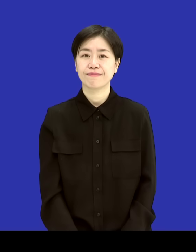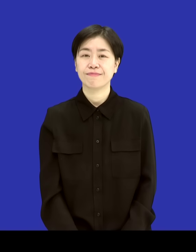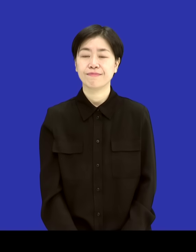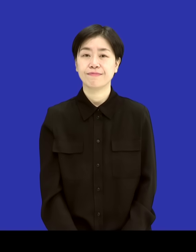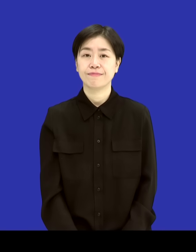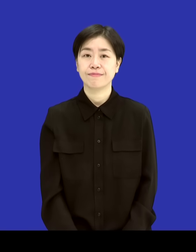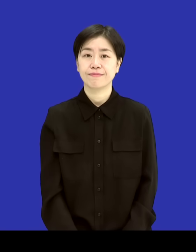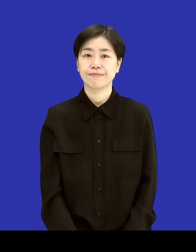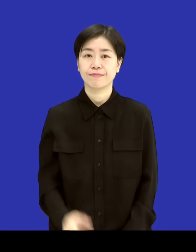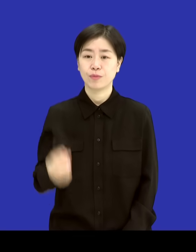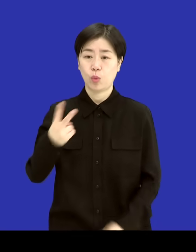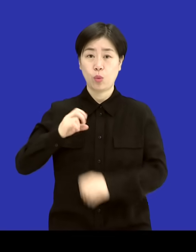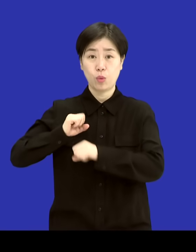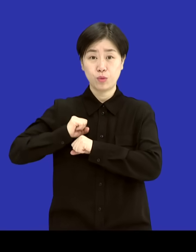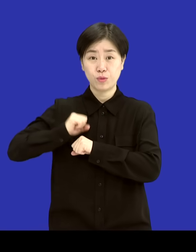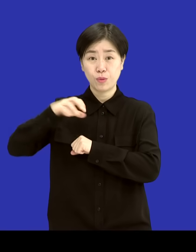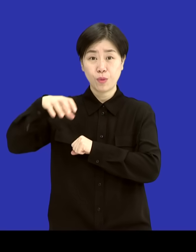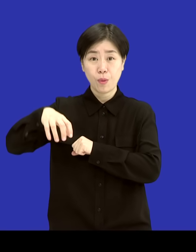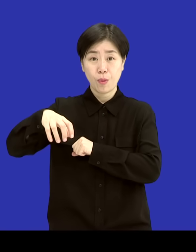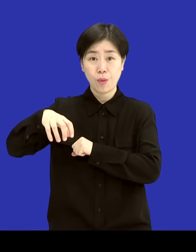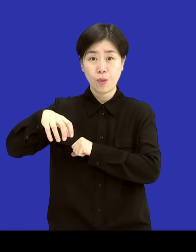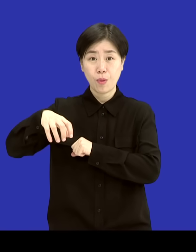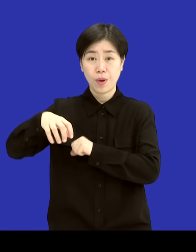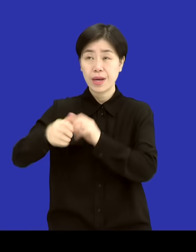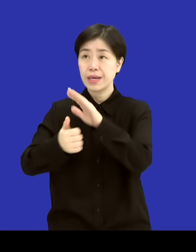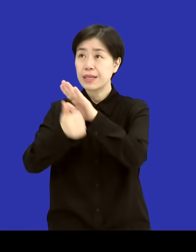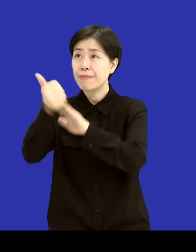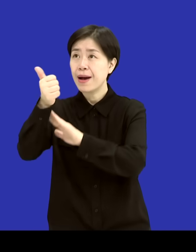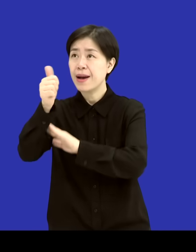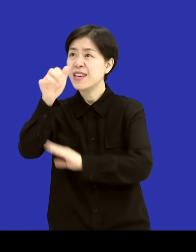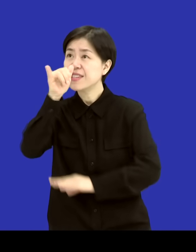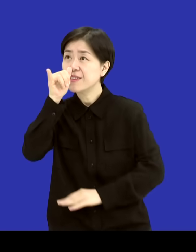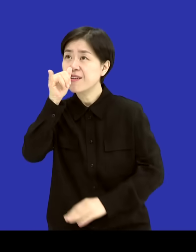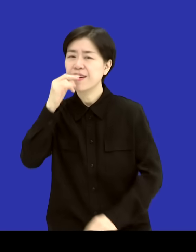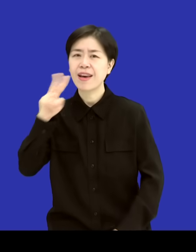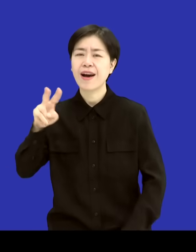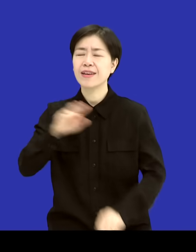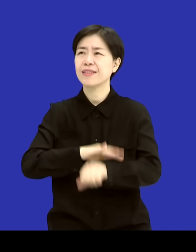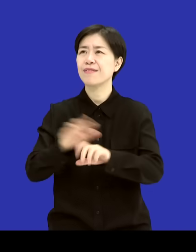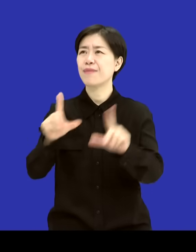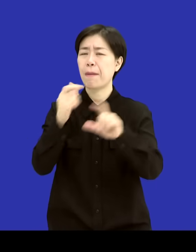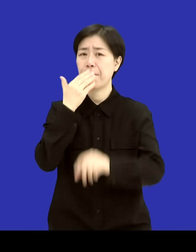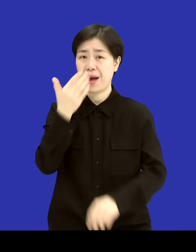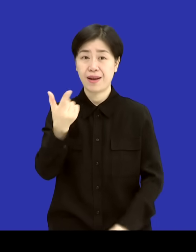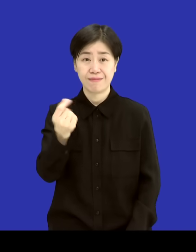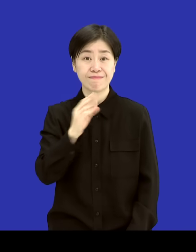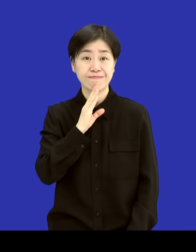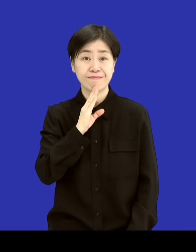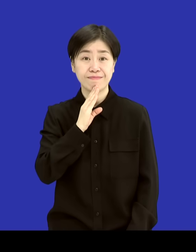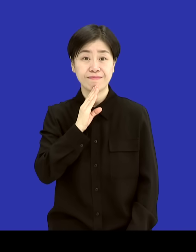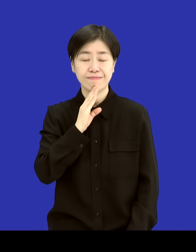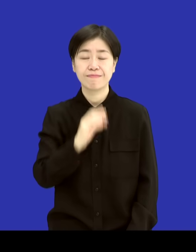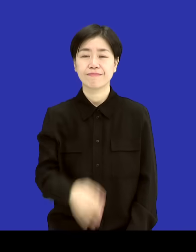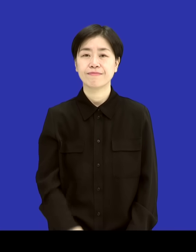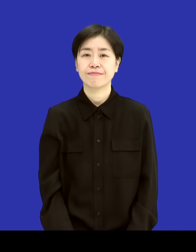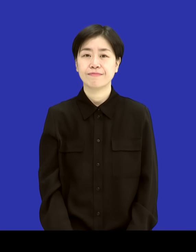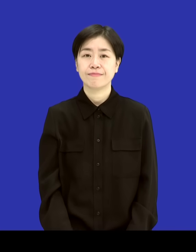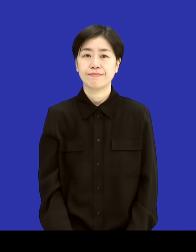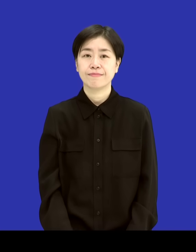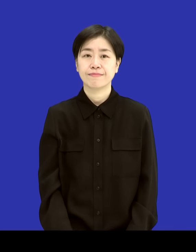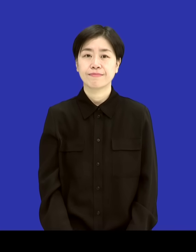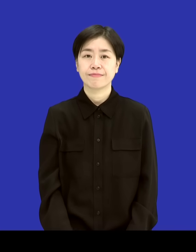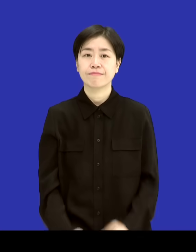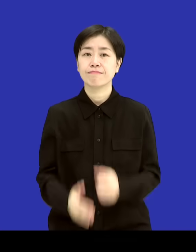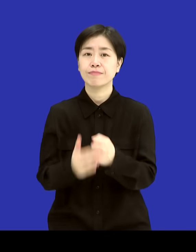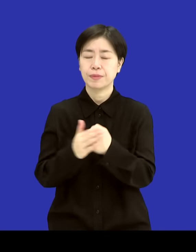그리고 솔직히 군대라는 곳이 이제 희망이 없으면 버티기가 너무 그렇죠, 그렇죠. 힘들거든요. 그렇죠. 뭐라도 있어야 되는데. 그렇죠. 그래서